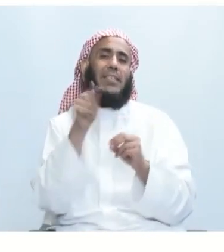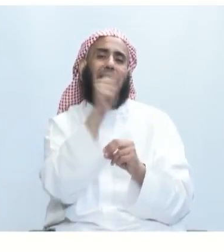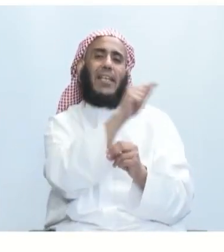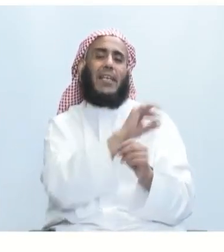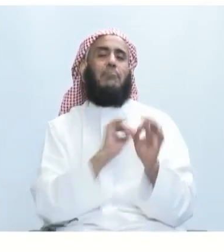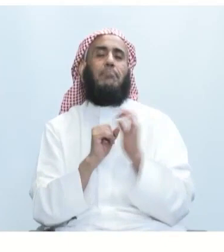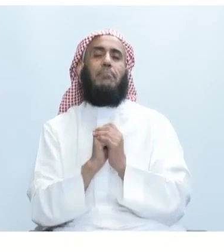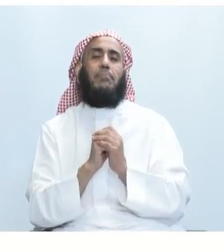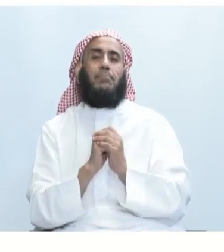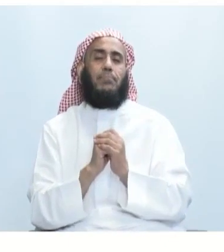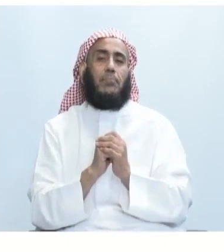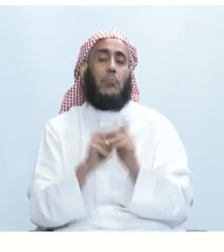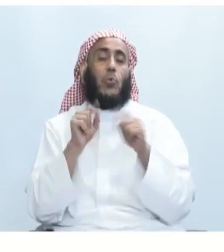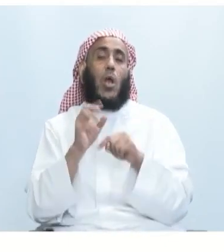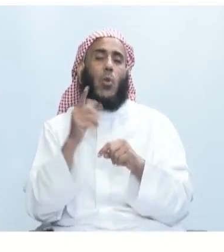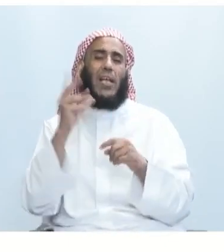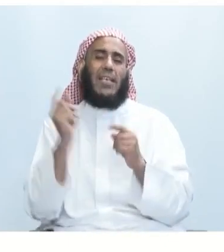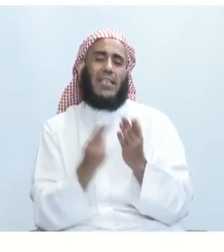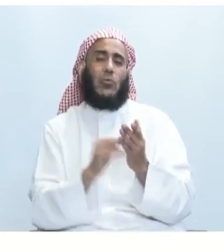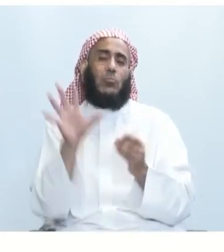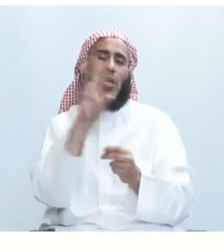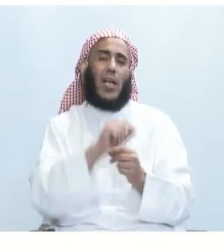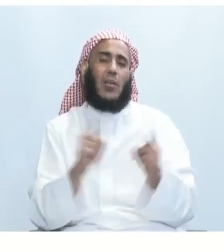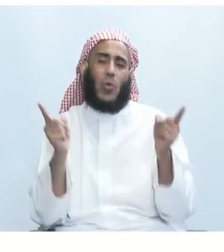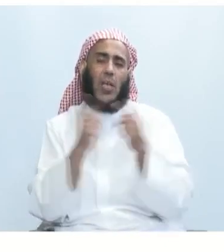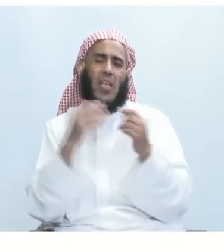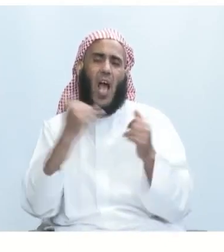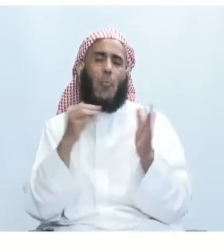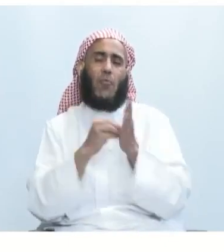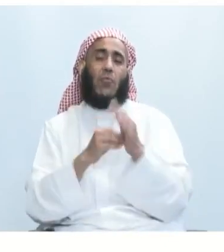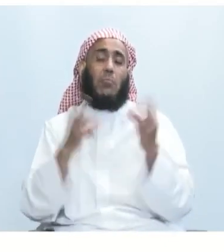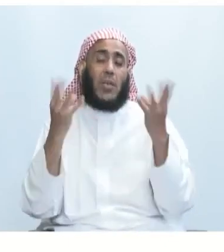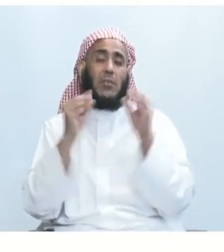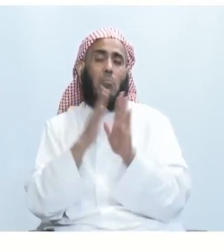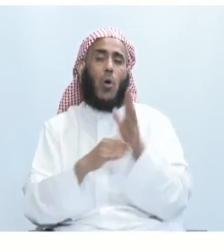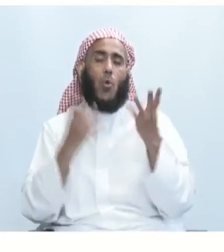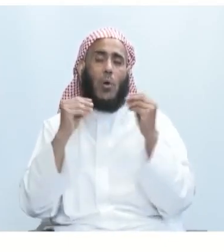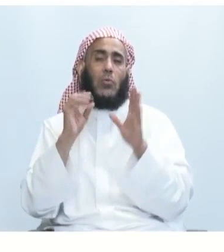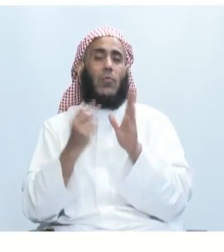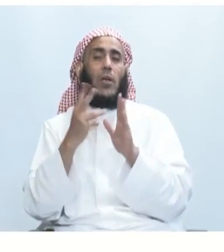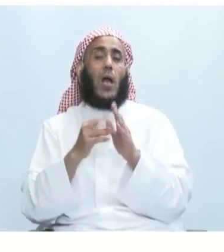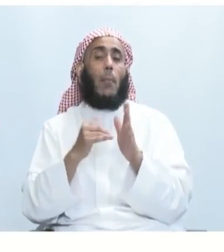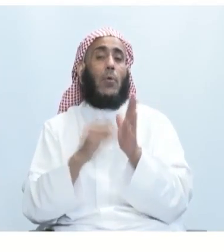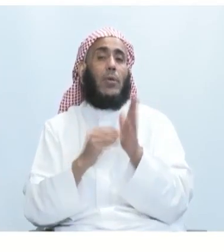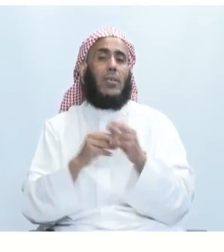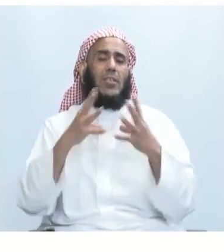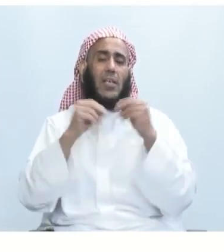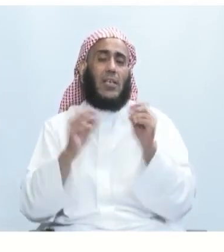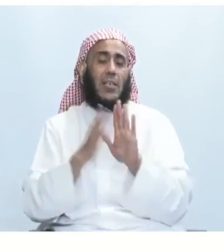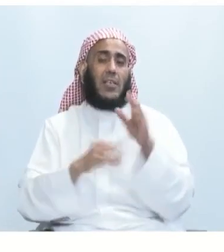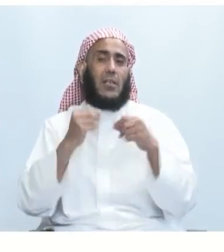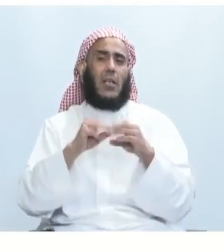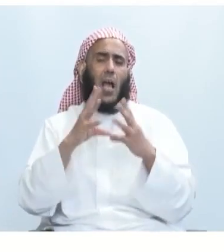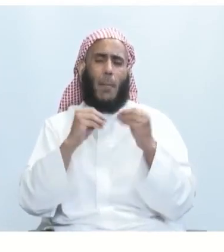وكذلك علامات الترقيم هنا يقول ارسم شكلا يلخص اهم ما ورد في النص من معلومات وافكار اهم ما وارد مثلا التحليل نص ادبي